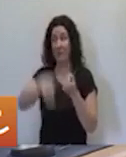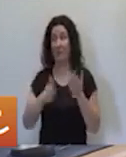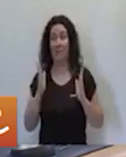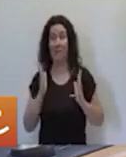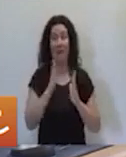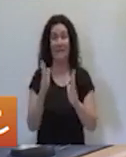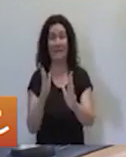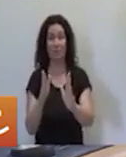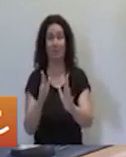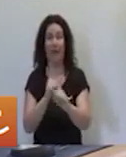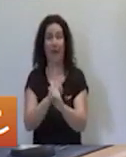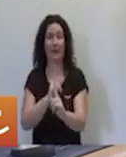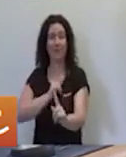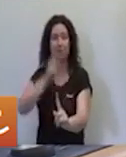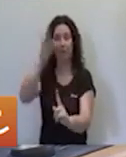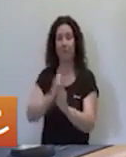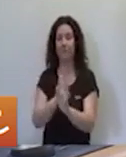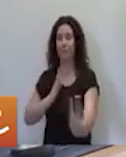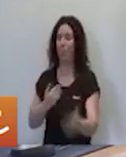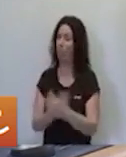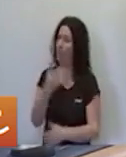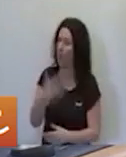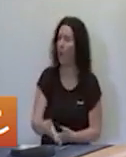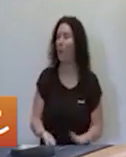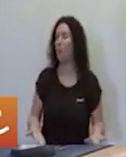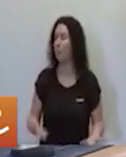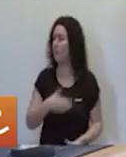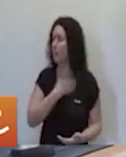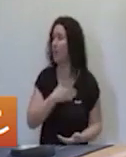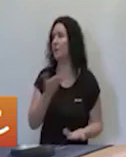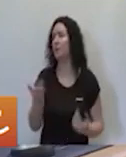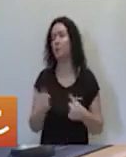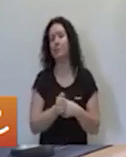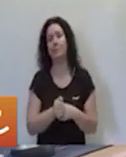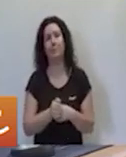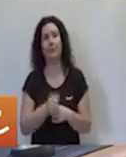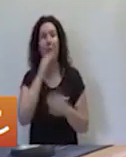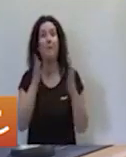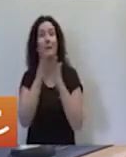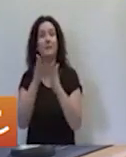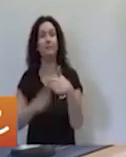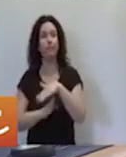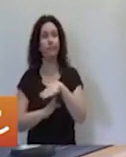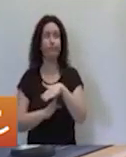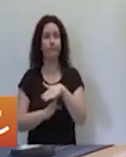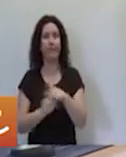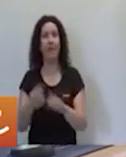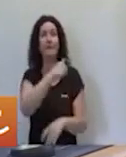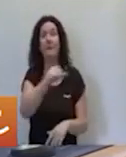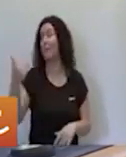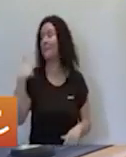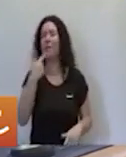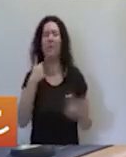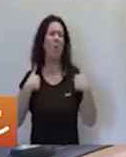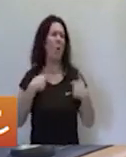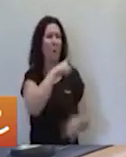avui, en fi, té un mal dia, el senyor president, en fi, va dir que estoy cansado de Compromís la setmana passada, la veritat.